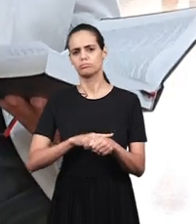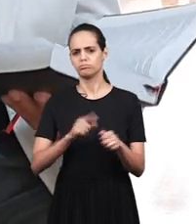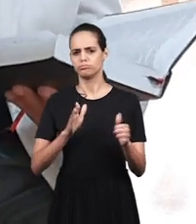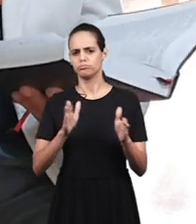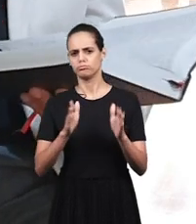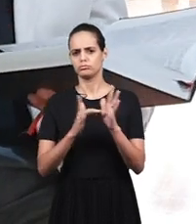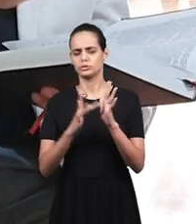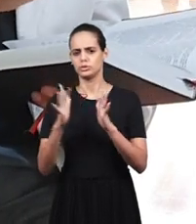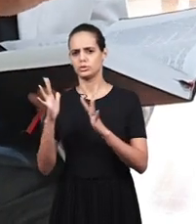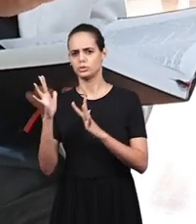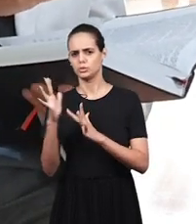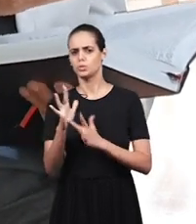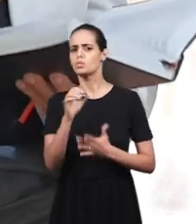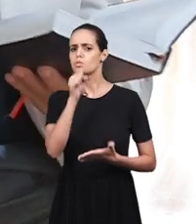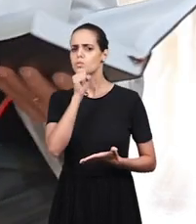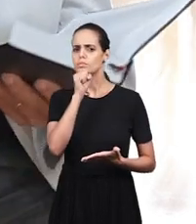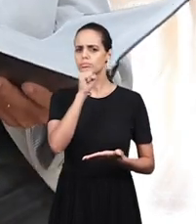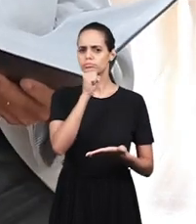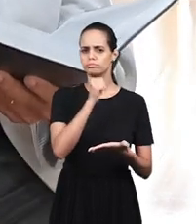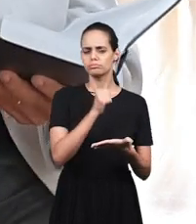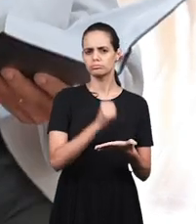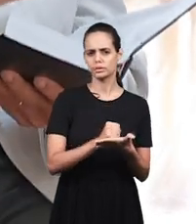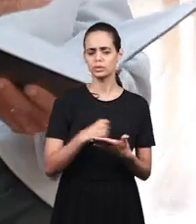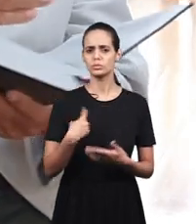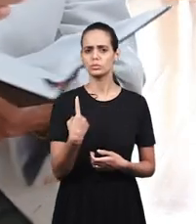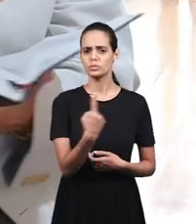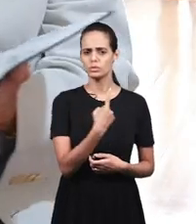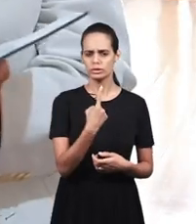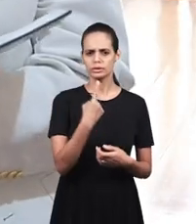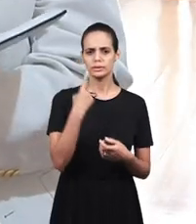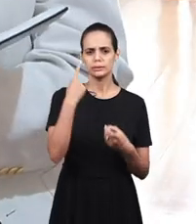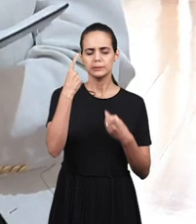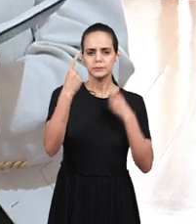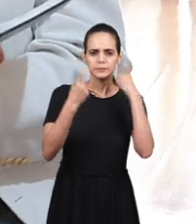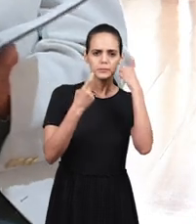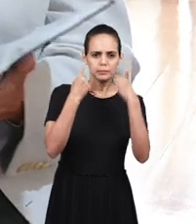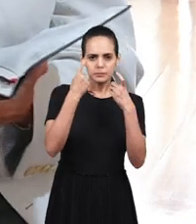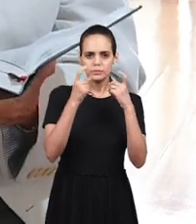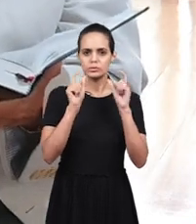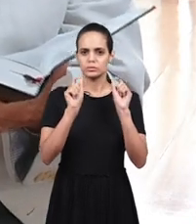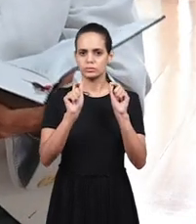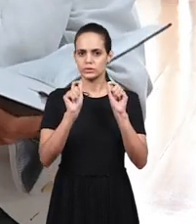говорим об Иисусе в Ветхом Завете, мы